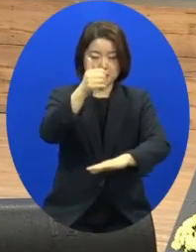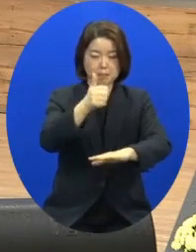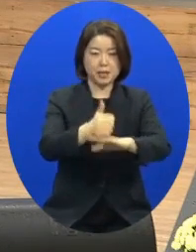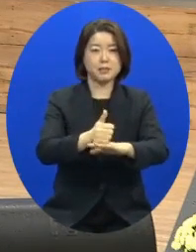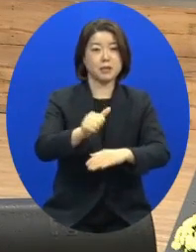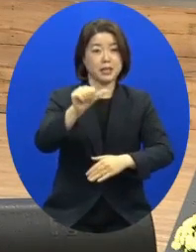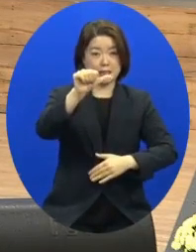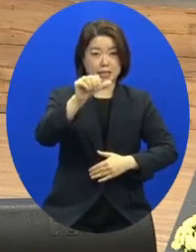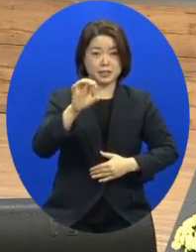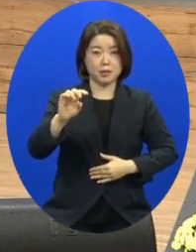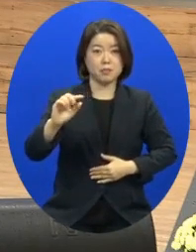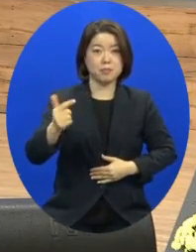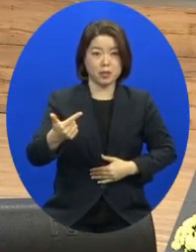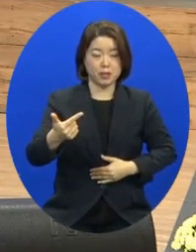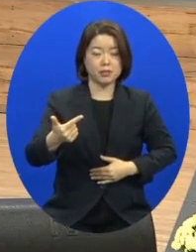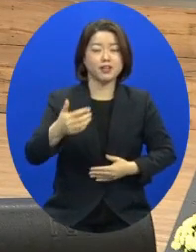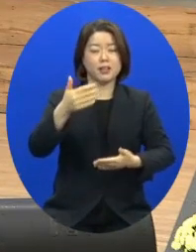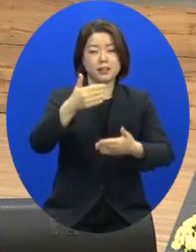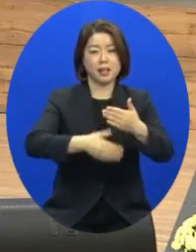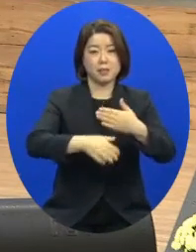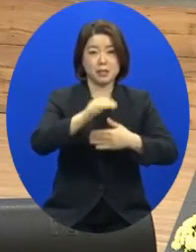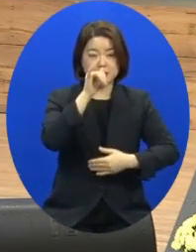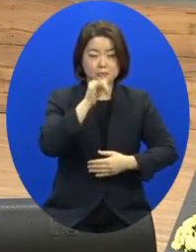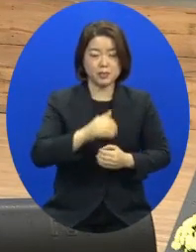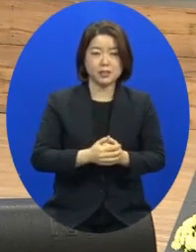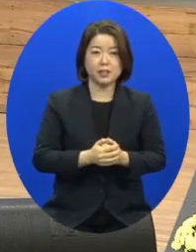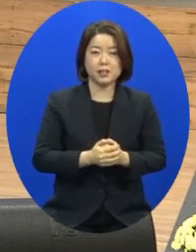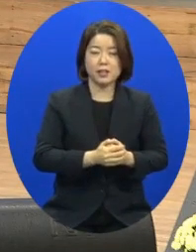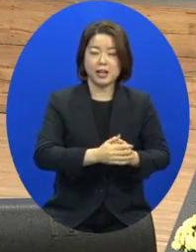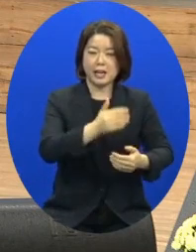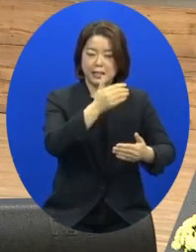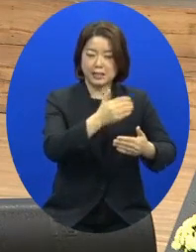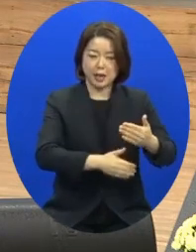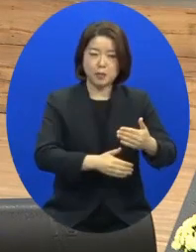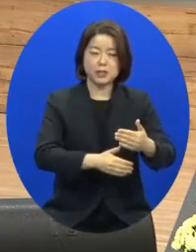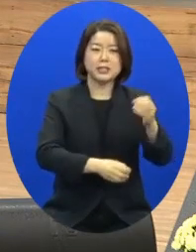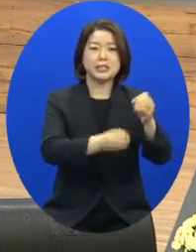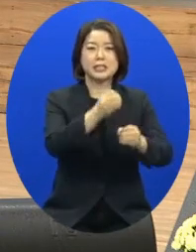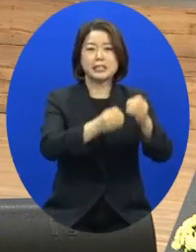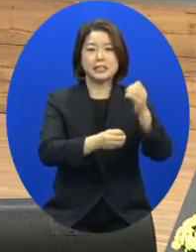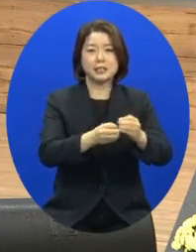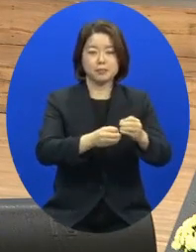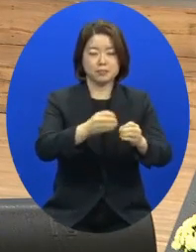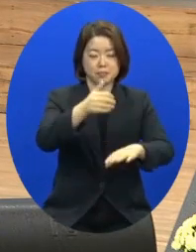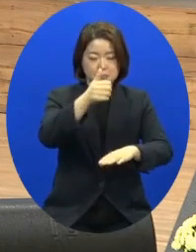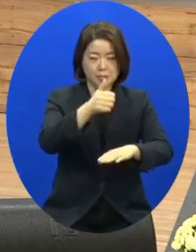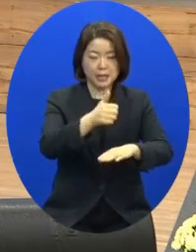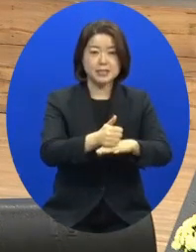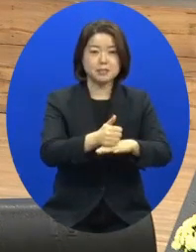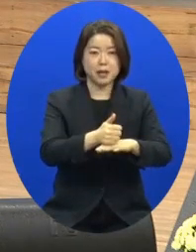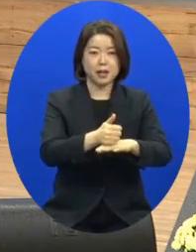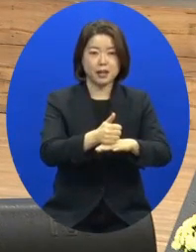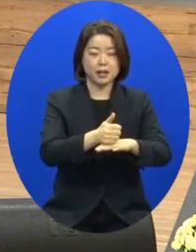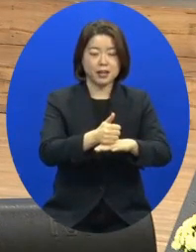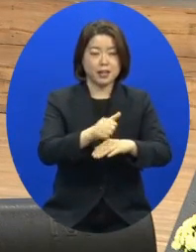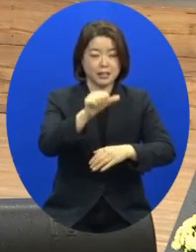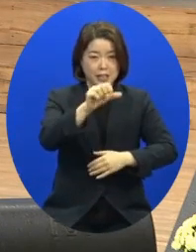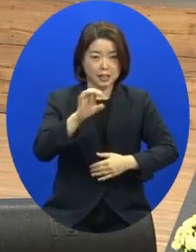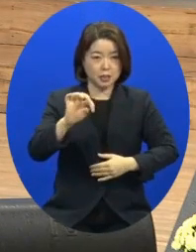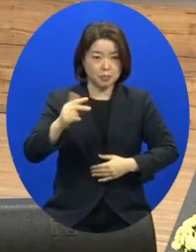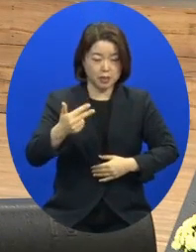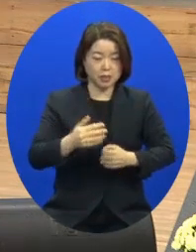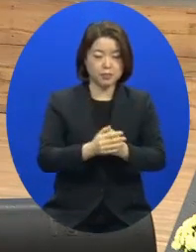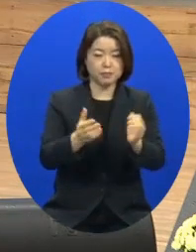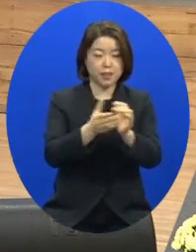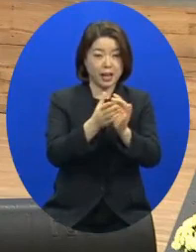편이 남았습니다. 이 나머지 시편의 마지막 끝 다섯 편은 할렐루야로 시작해서 할렐루야로